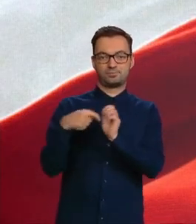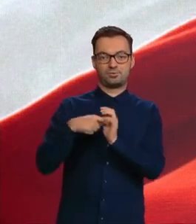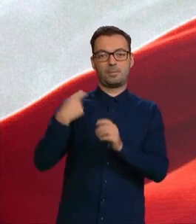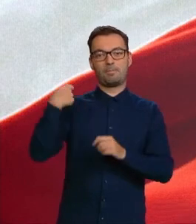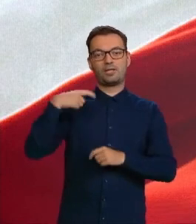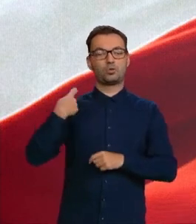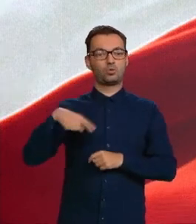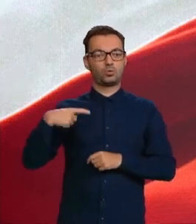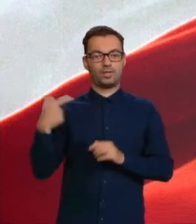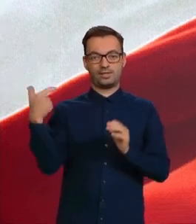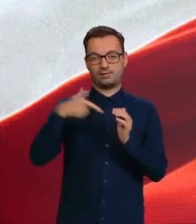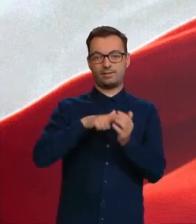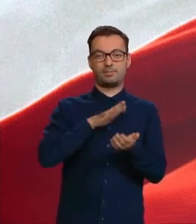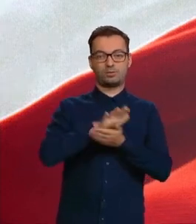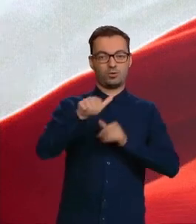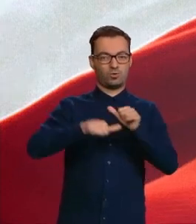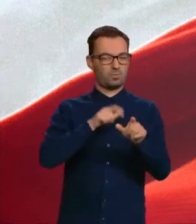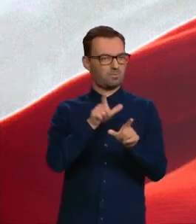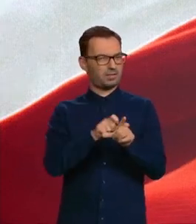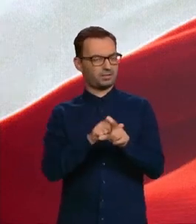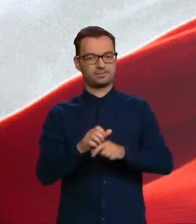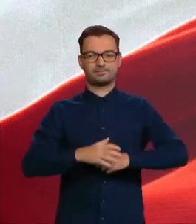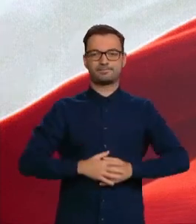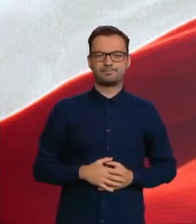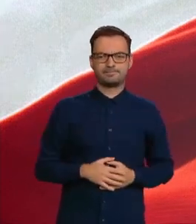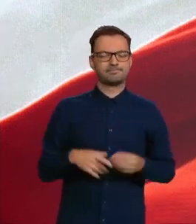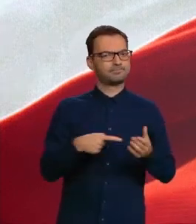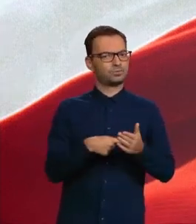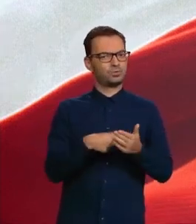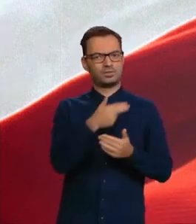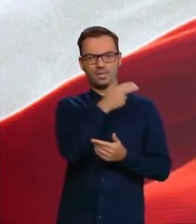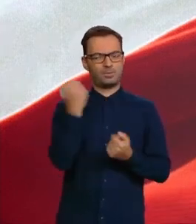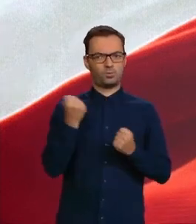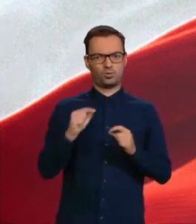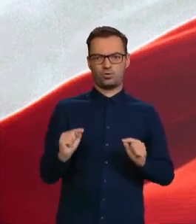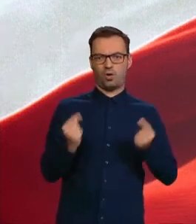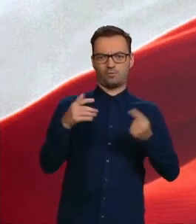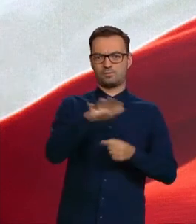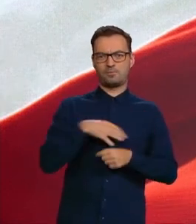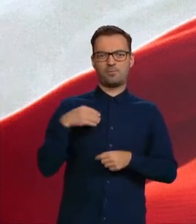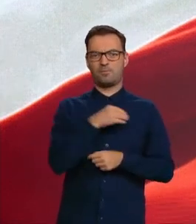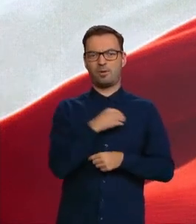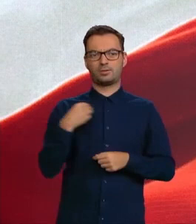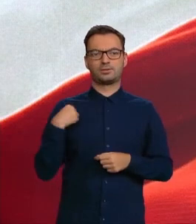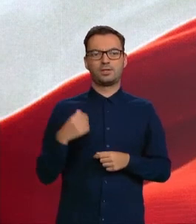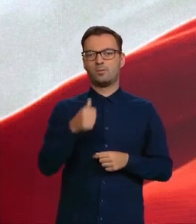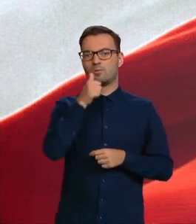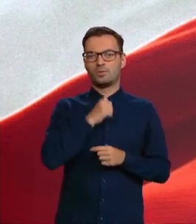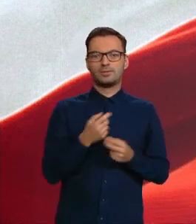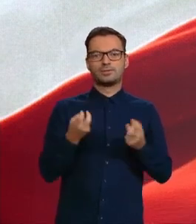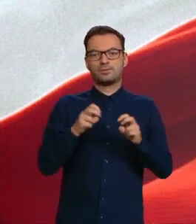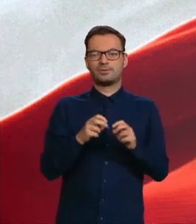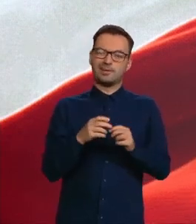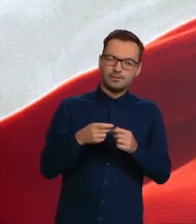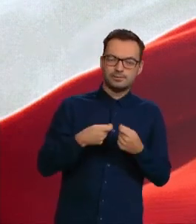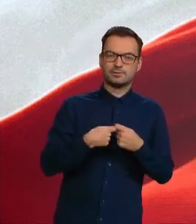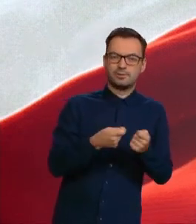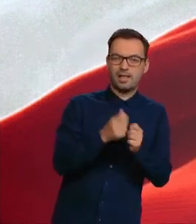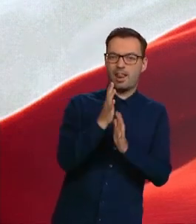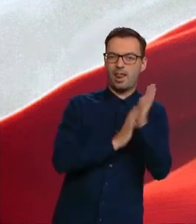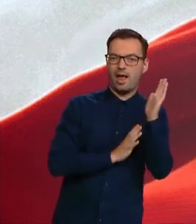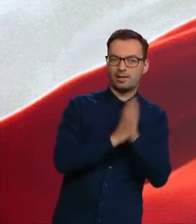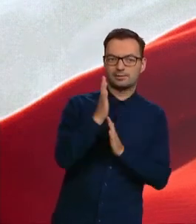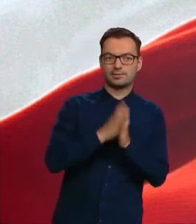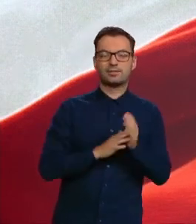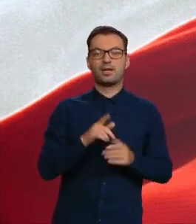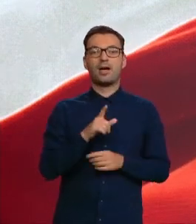Dudę w październiku 2015 roku. Ta kwestia budzi spór polityczny w Polsce. Z jednej strony kolejne próby stworzenia furtki dla sprzedaży lasów, które